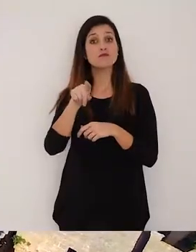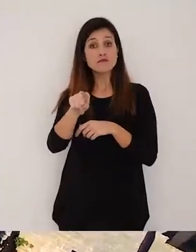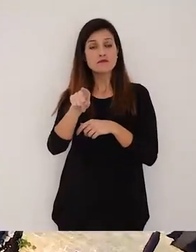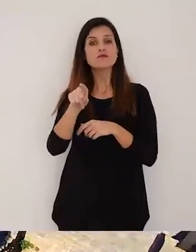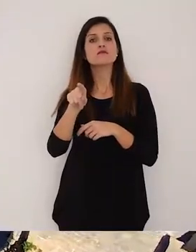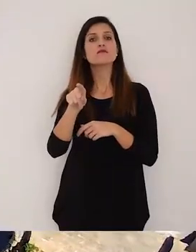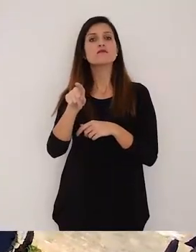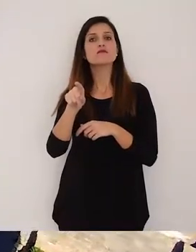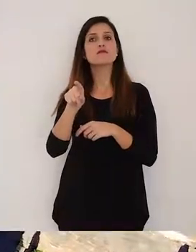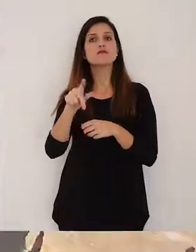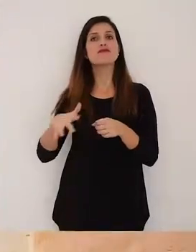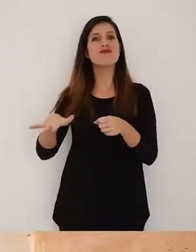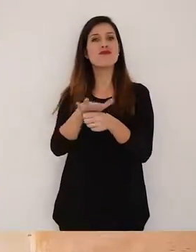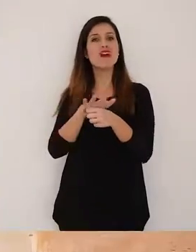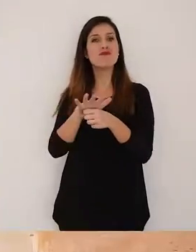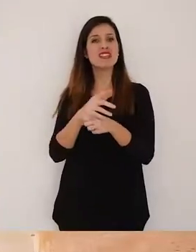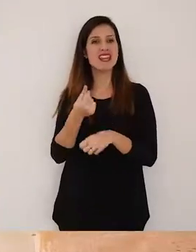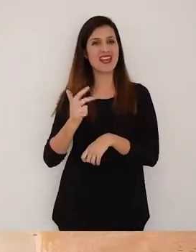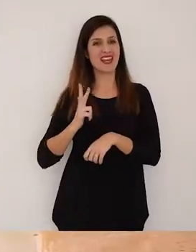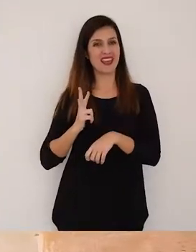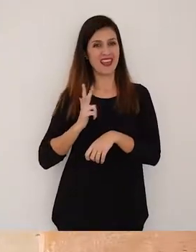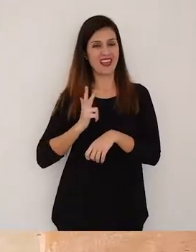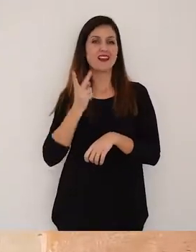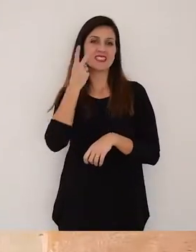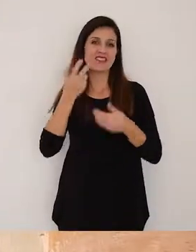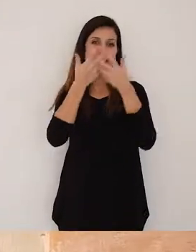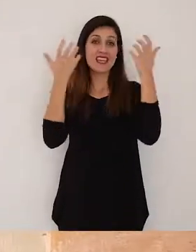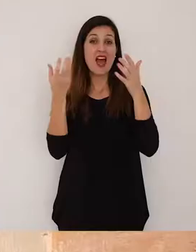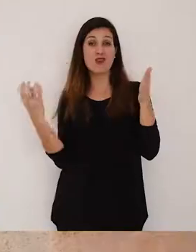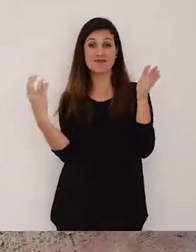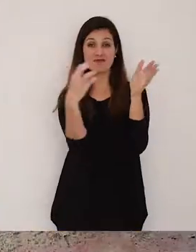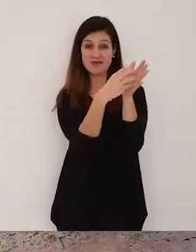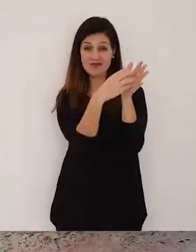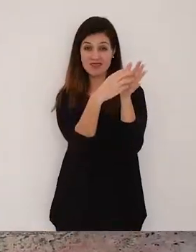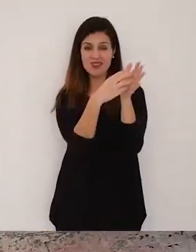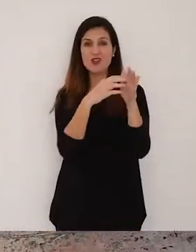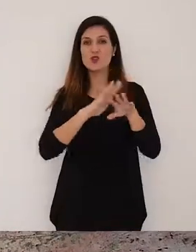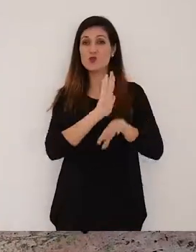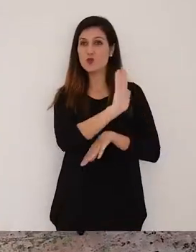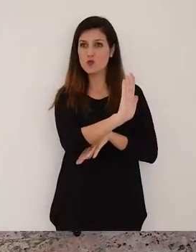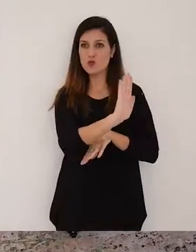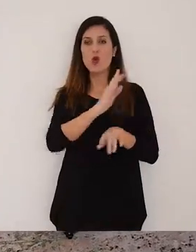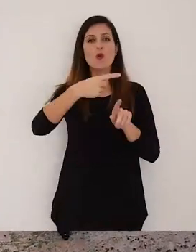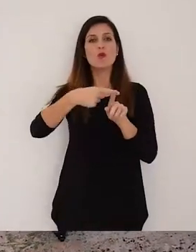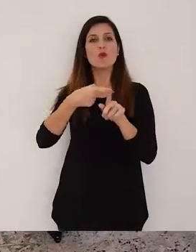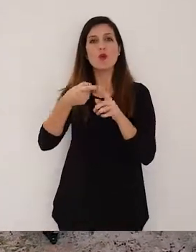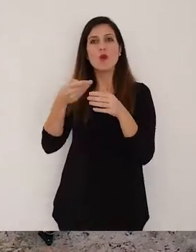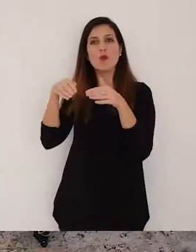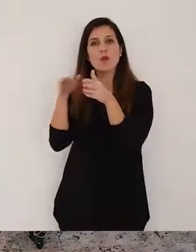Esse mostrano i segni dell'opulenza familiare attraverso i monumentali stemmi araldici e i piccoli oratori privati.